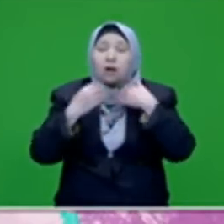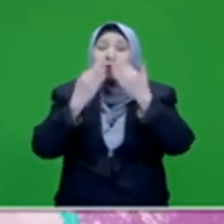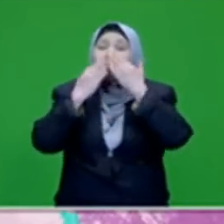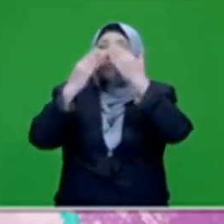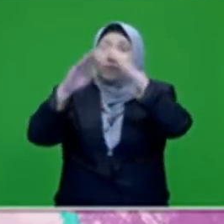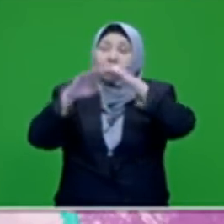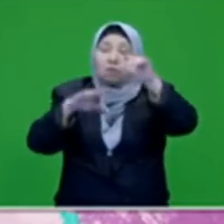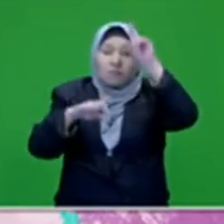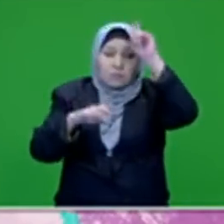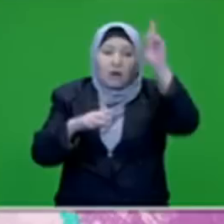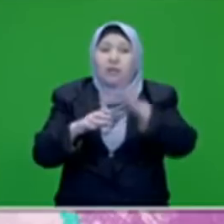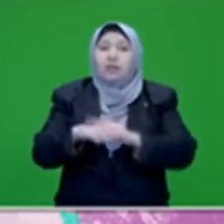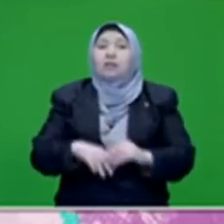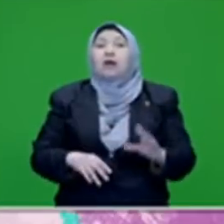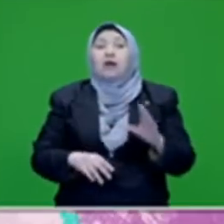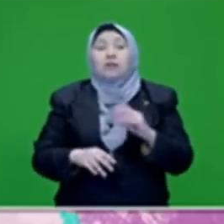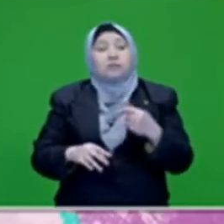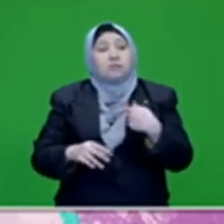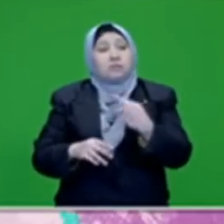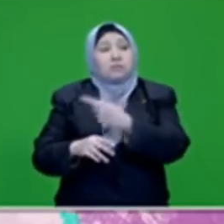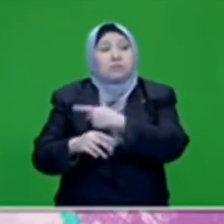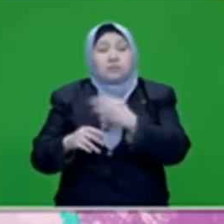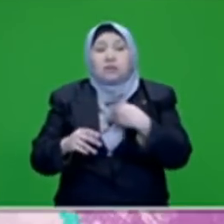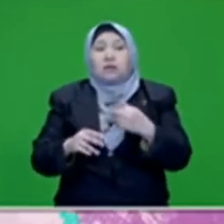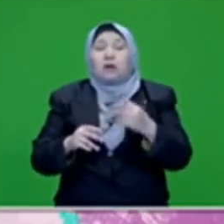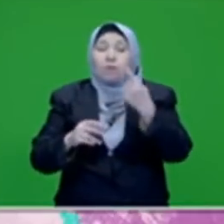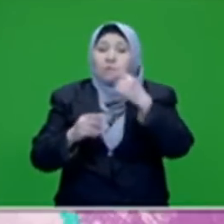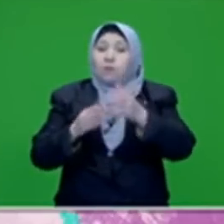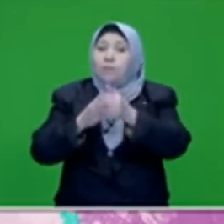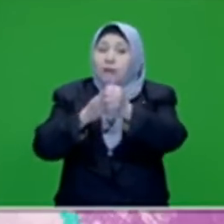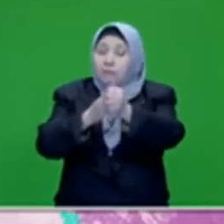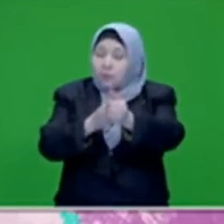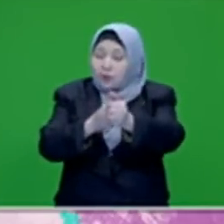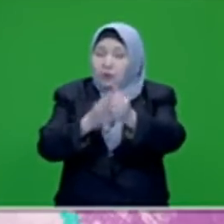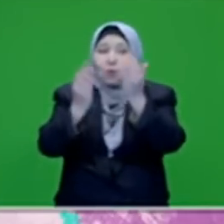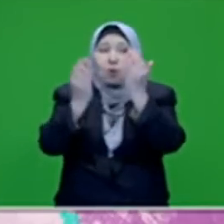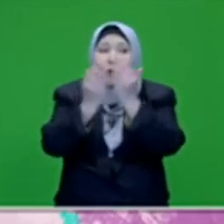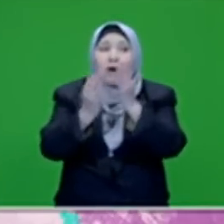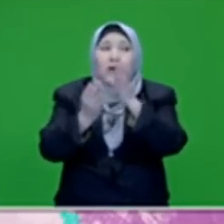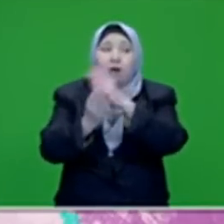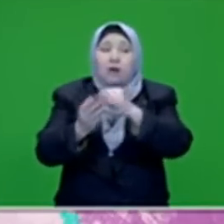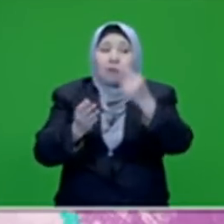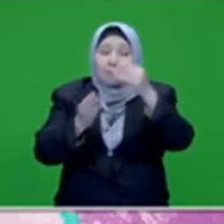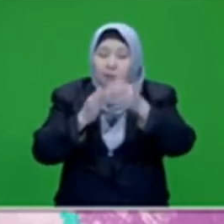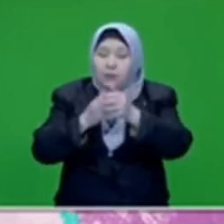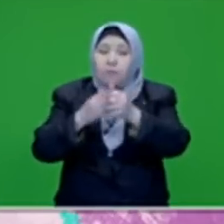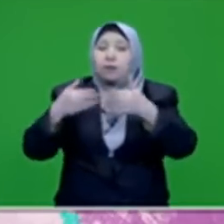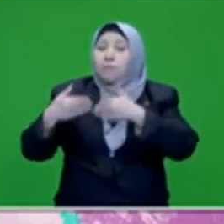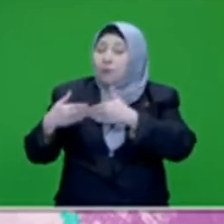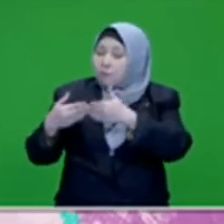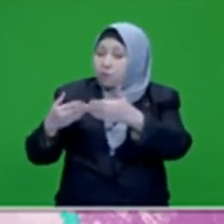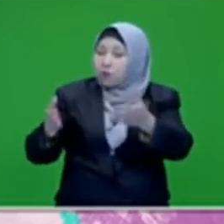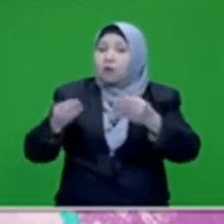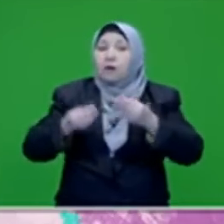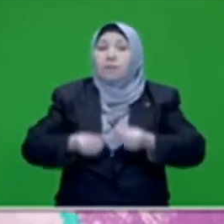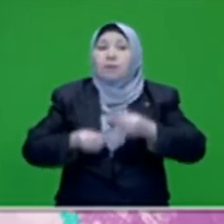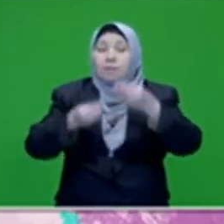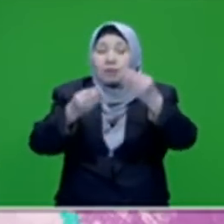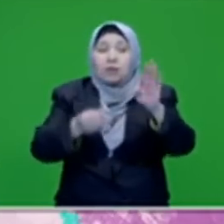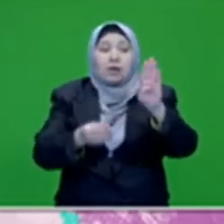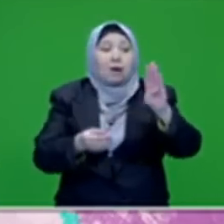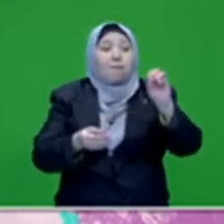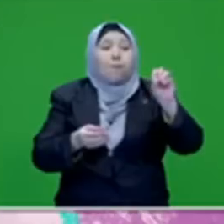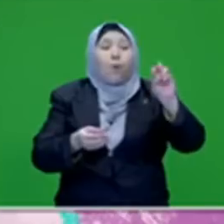Alhamdulillah. Amin ya rabbal alamin. Terima kasih ucapkan kepada Dr. Farid Rahbi memimpin bacaan doa dan moga-moga Allah memimpin, membuka, memberi burhan